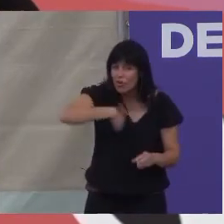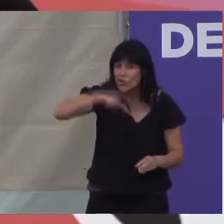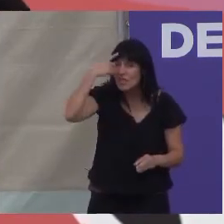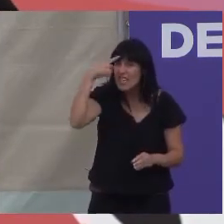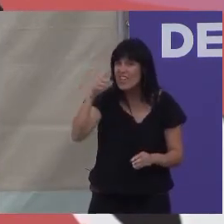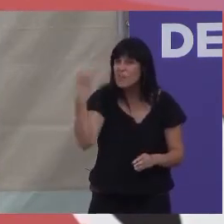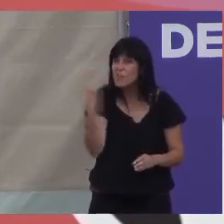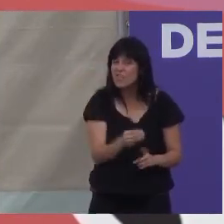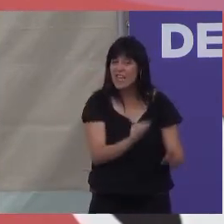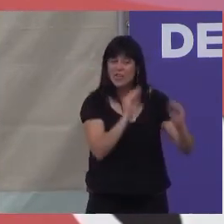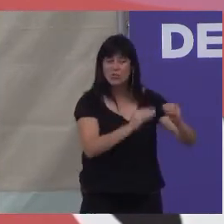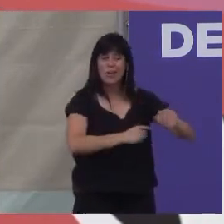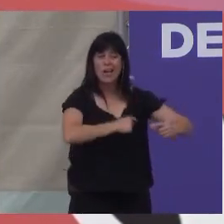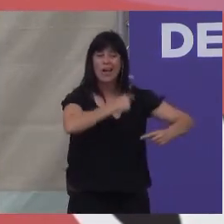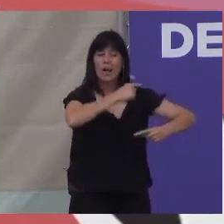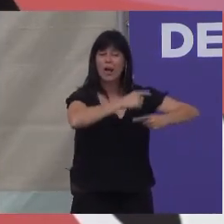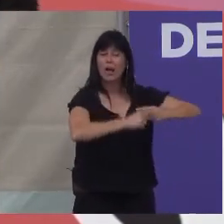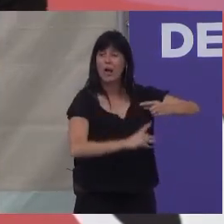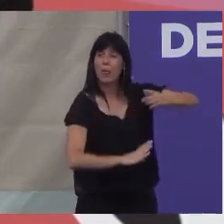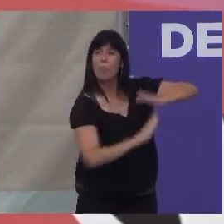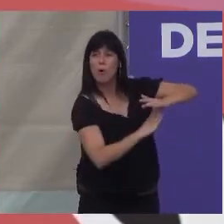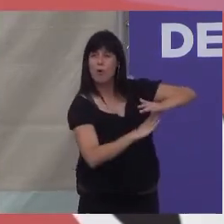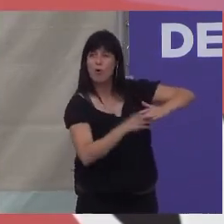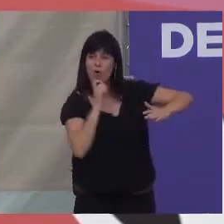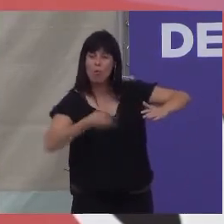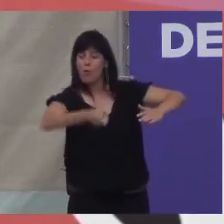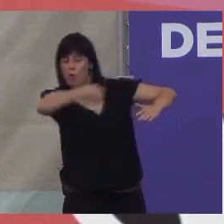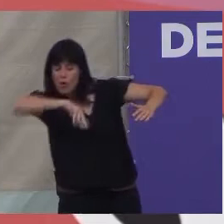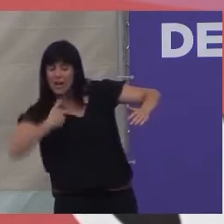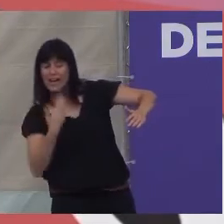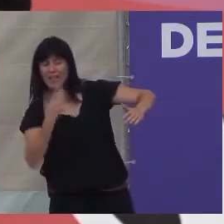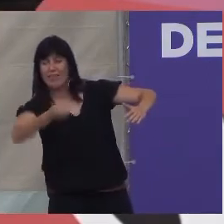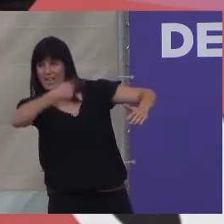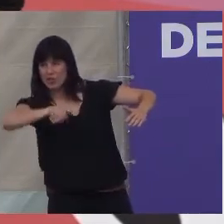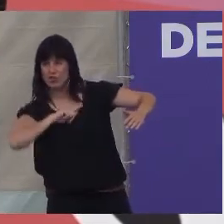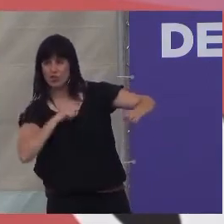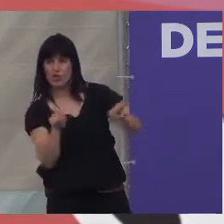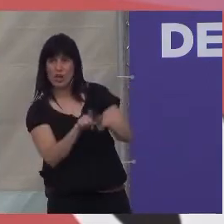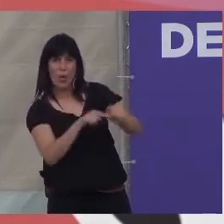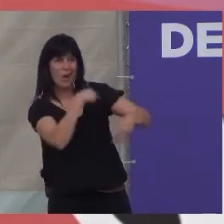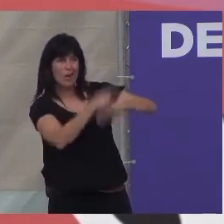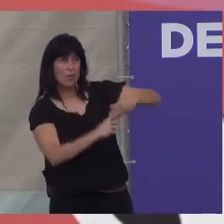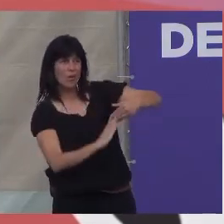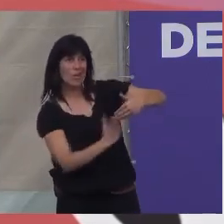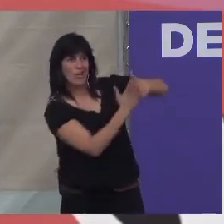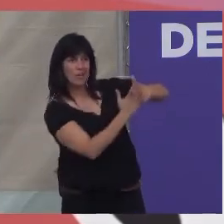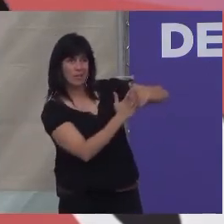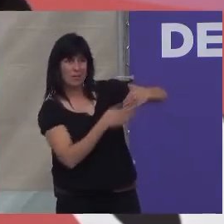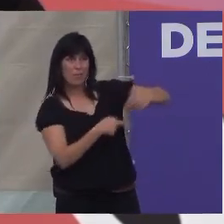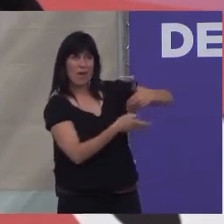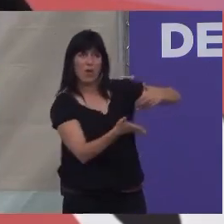pal que pot aturar aquesta roda que ha portat al nostre país a la ruïna